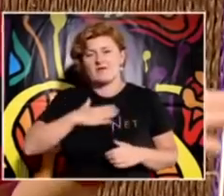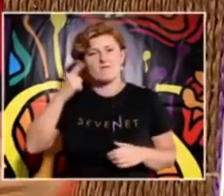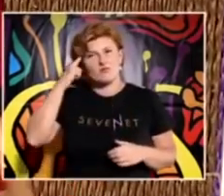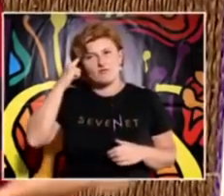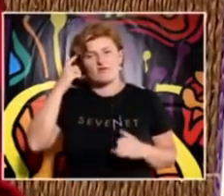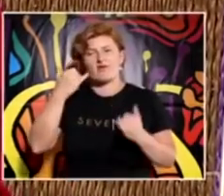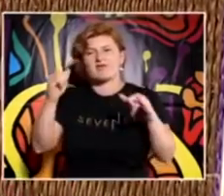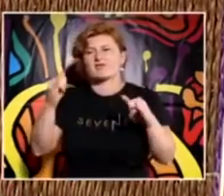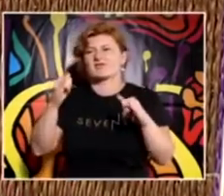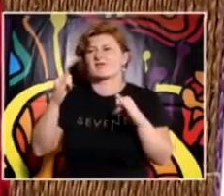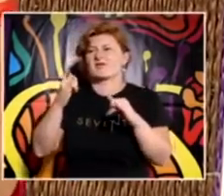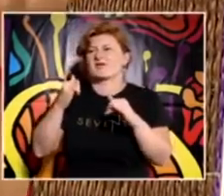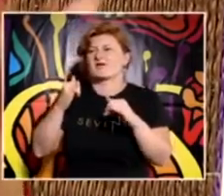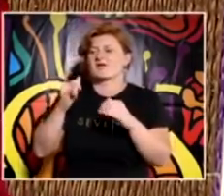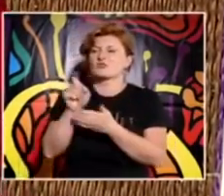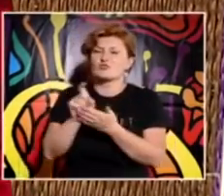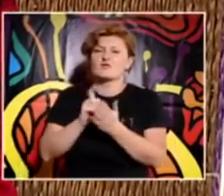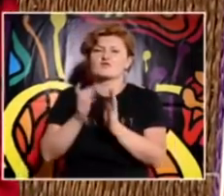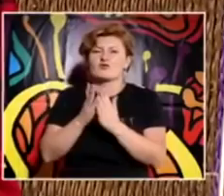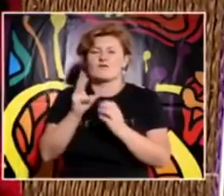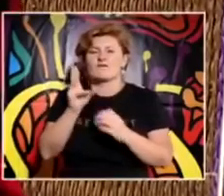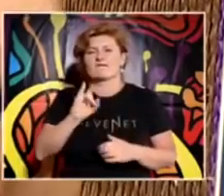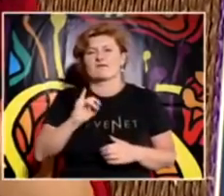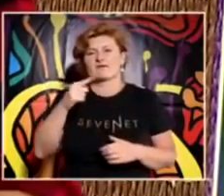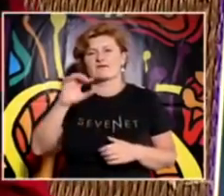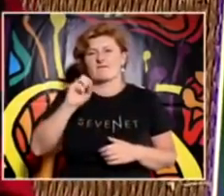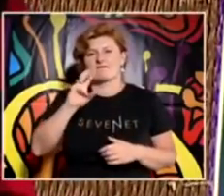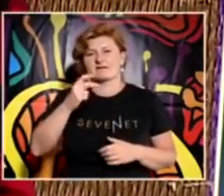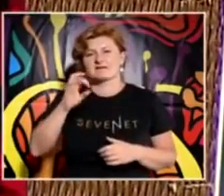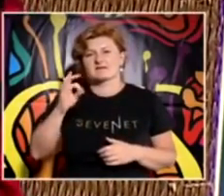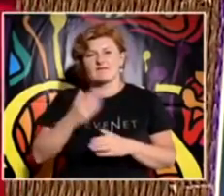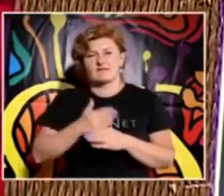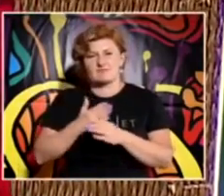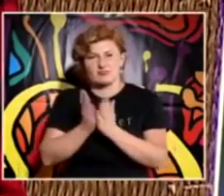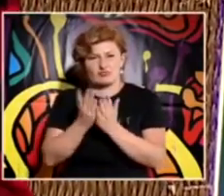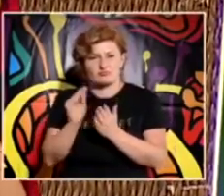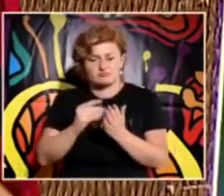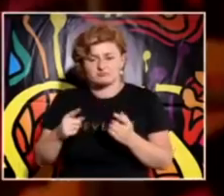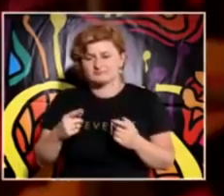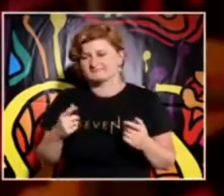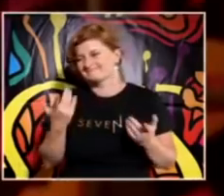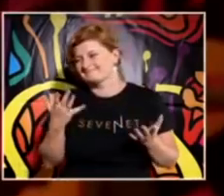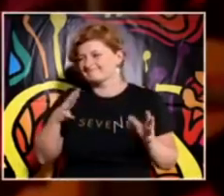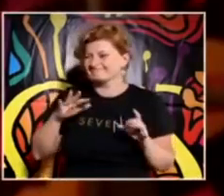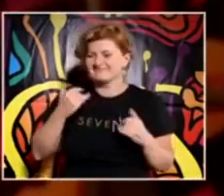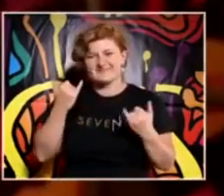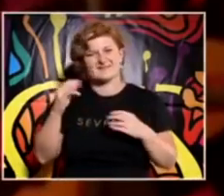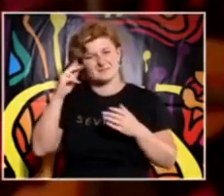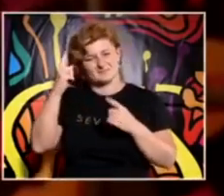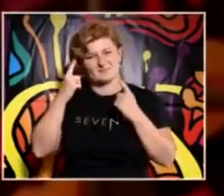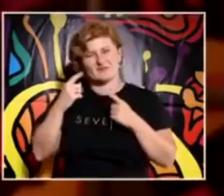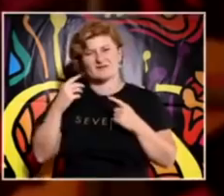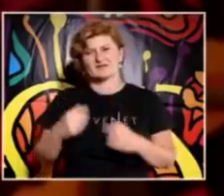wydawnictwa widziały to inaczej, widziały mnie jako influencerkę i tak dalej. Ja siebie bardziej widzę jako właśnie podróżnika. Chciałabym, żeby to